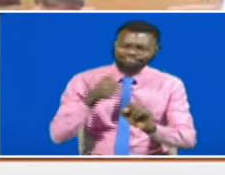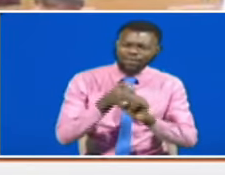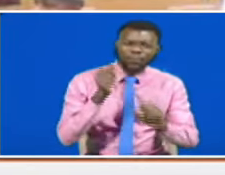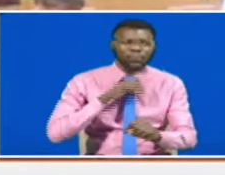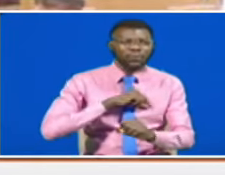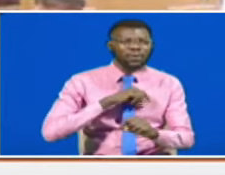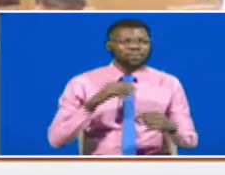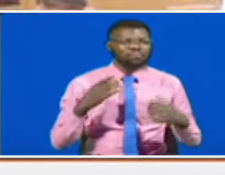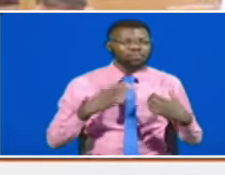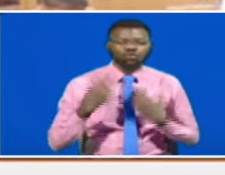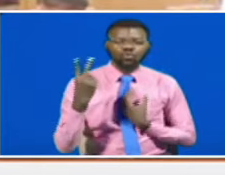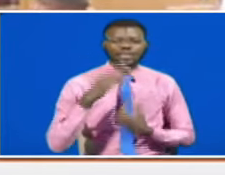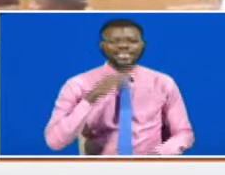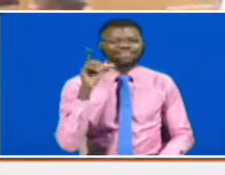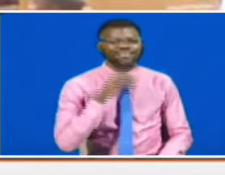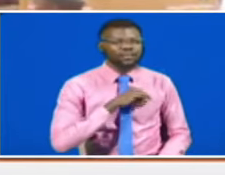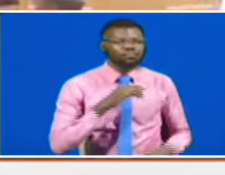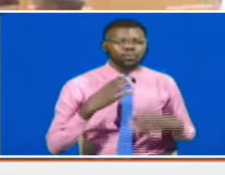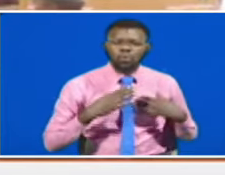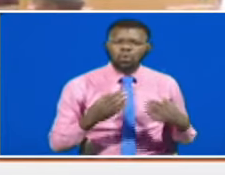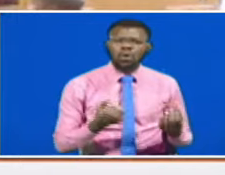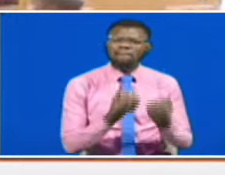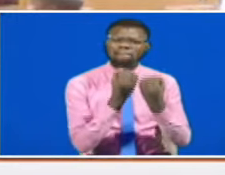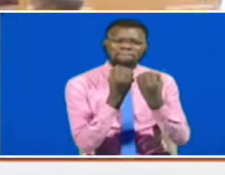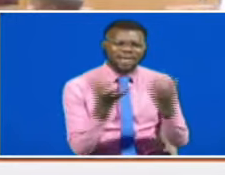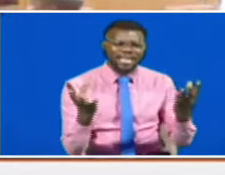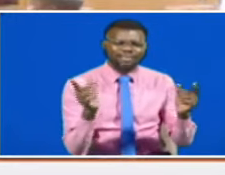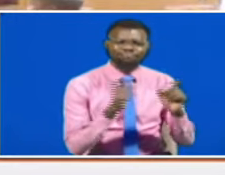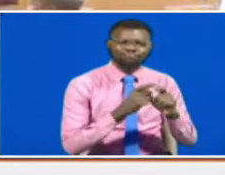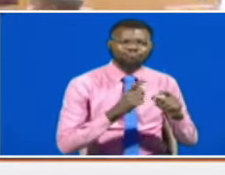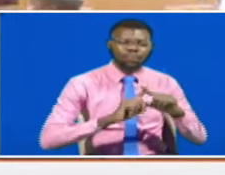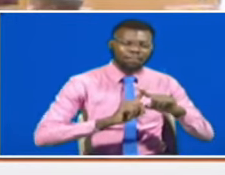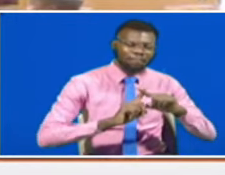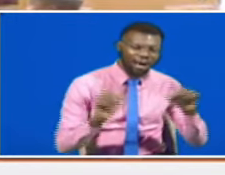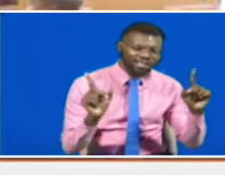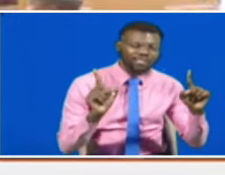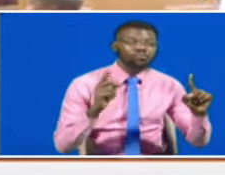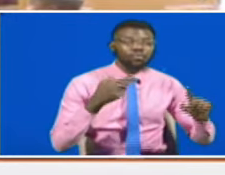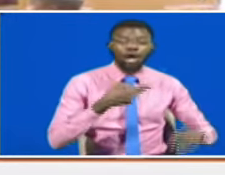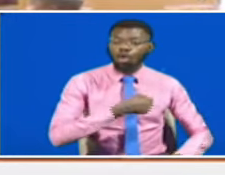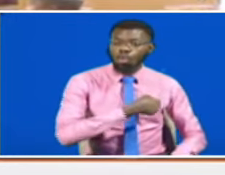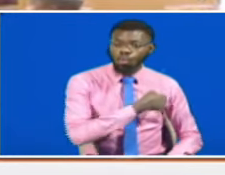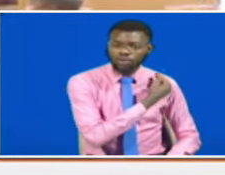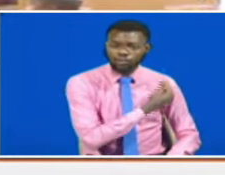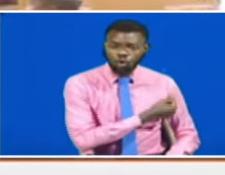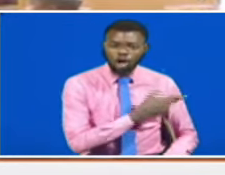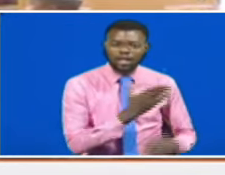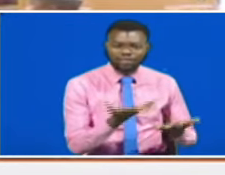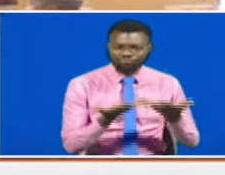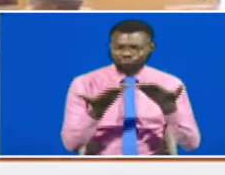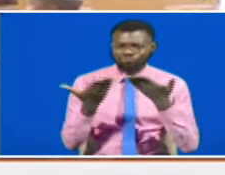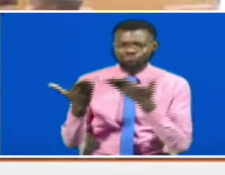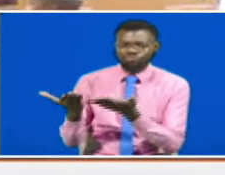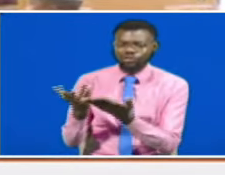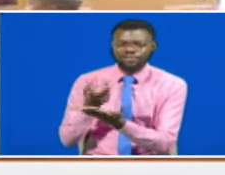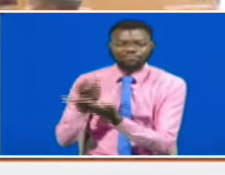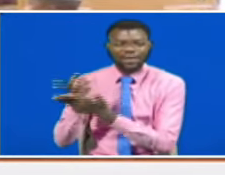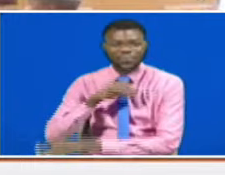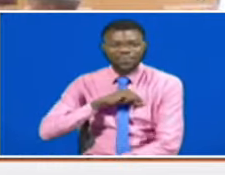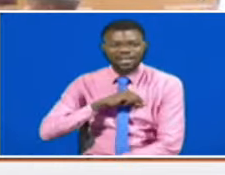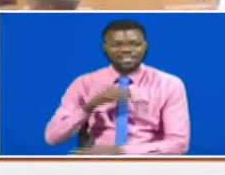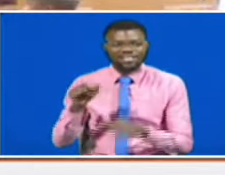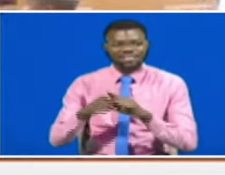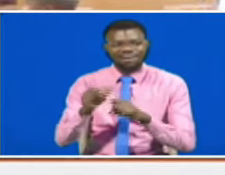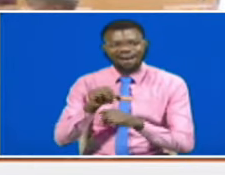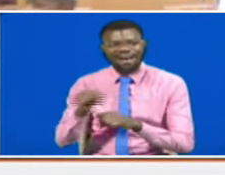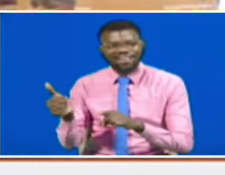kadhaa. Majeruhi tumewakimbiza katika hospitali ambazo ziko karibu hapa, na wengine tumewakimbiza